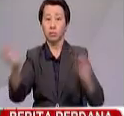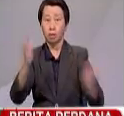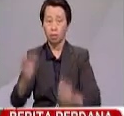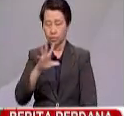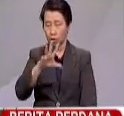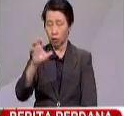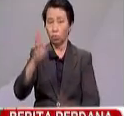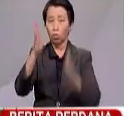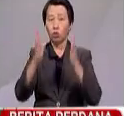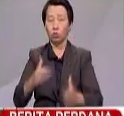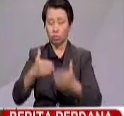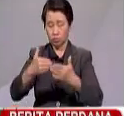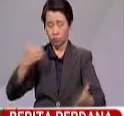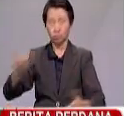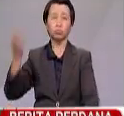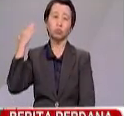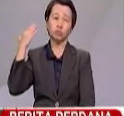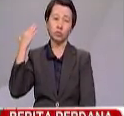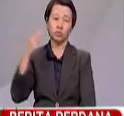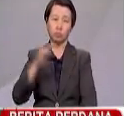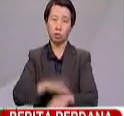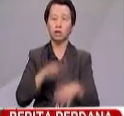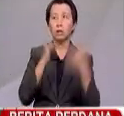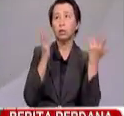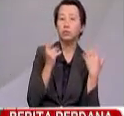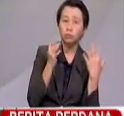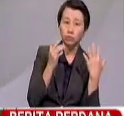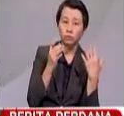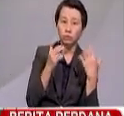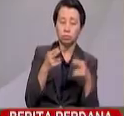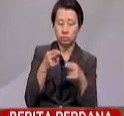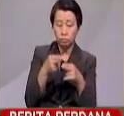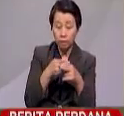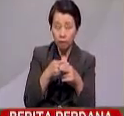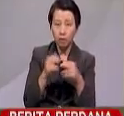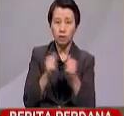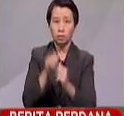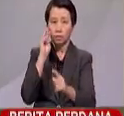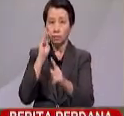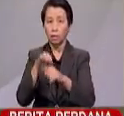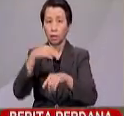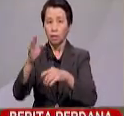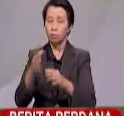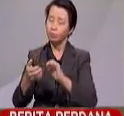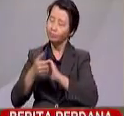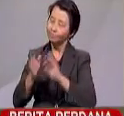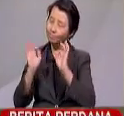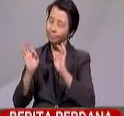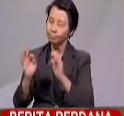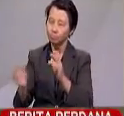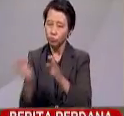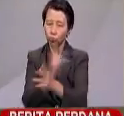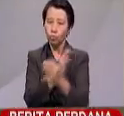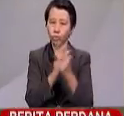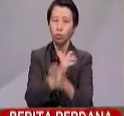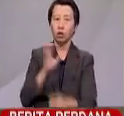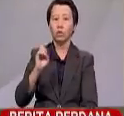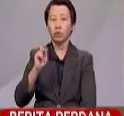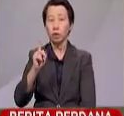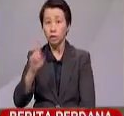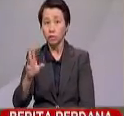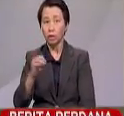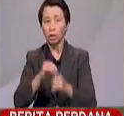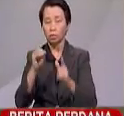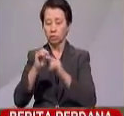berbanding 500 orang sebelum ini. Masa menunggu juga disingkatkan dengan misi lebih mesra pelanggan kelainan upaya